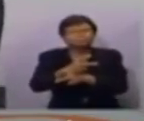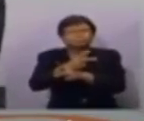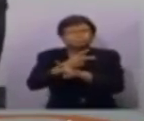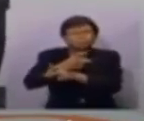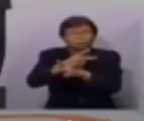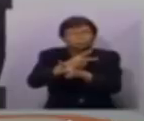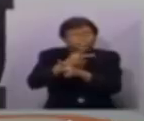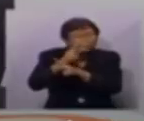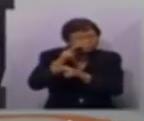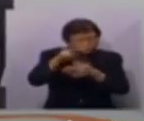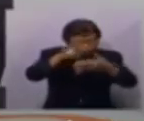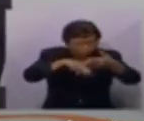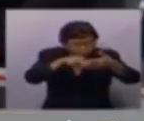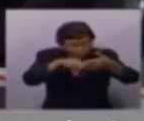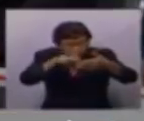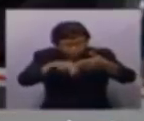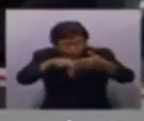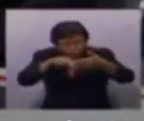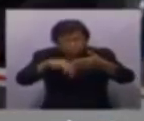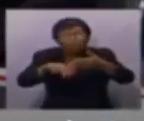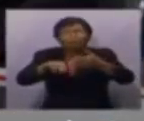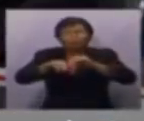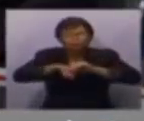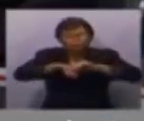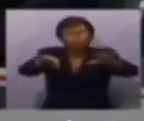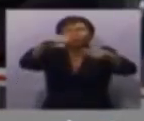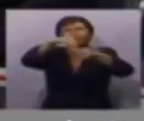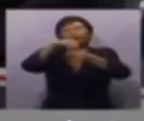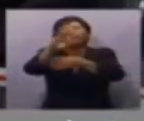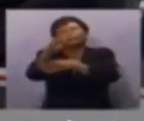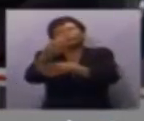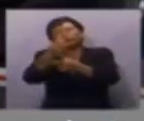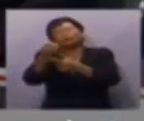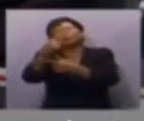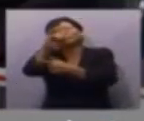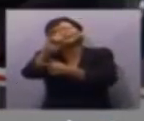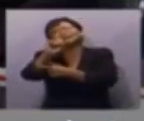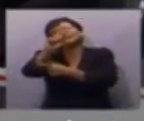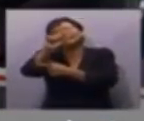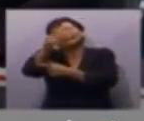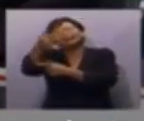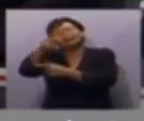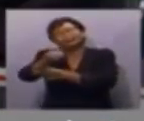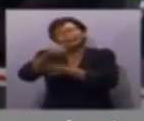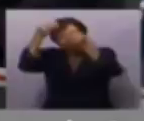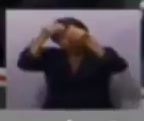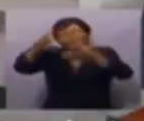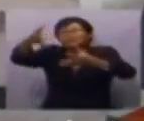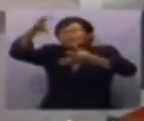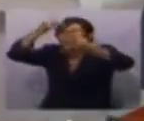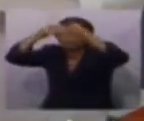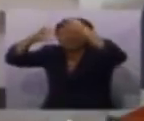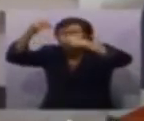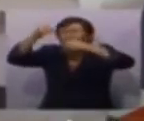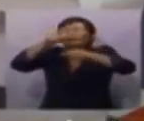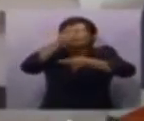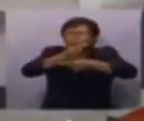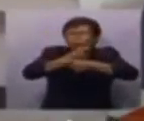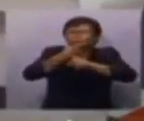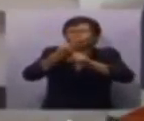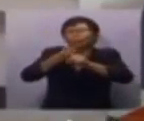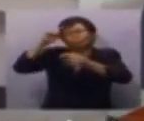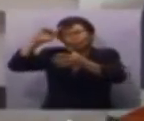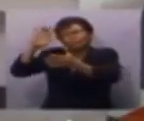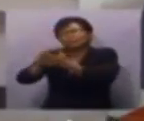memerhatikan bahan kempen yang disebarkan melalui sosial media. Dan nasihat saya, dapatkan maklumat yang betul daripada sumber-sumber yang